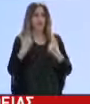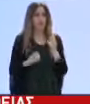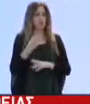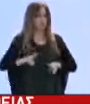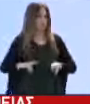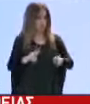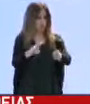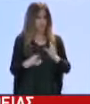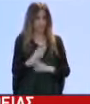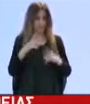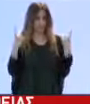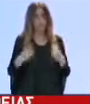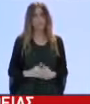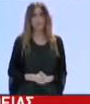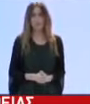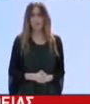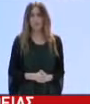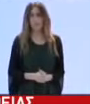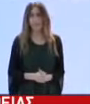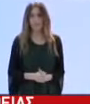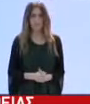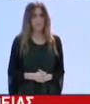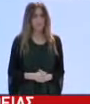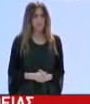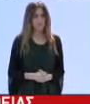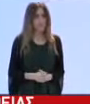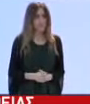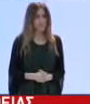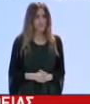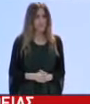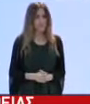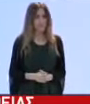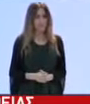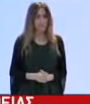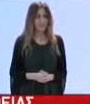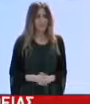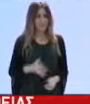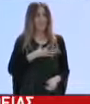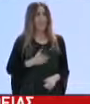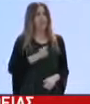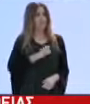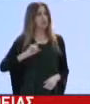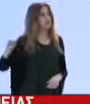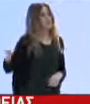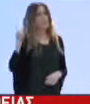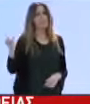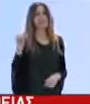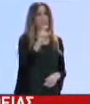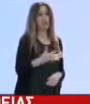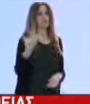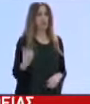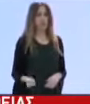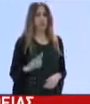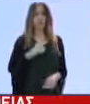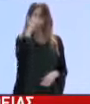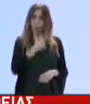Σας εμπιστεύομαι τον καθένα και την καθεμία και στέκομαι και σήμερα εδώ μπροστά σας, διότι και